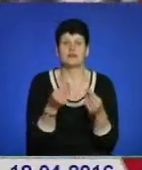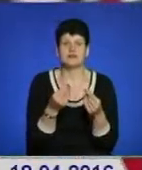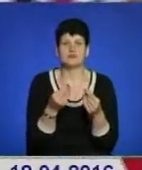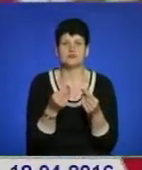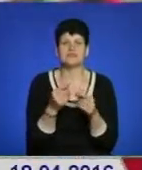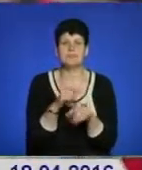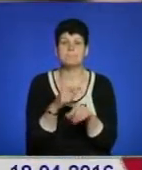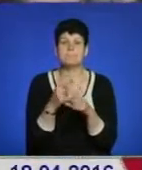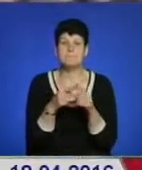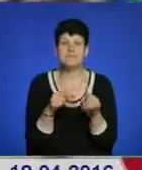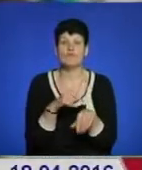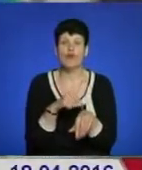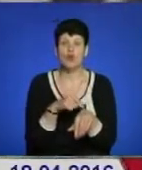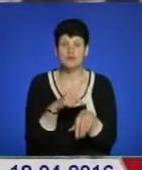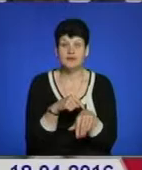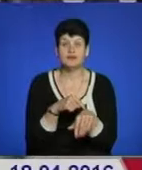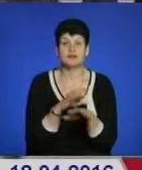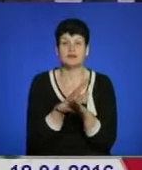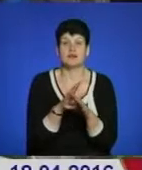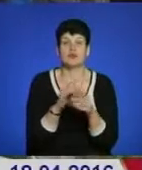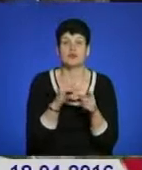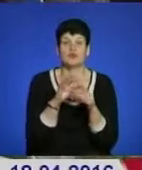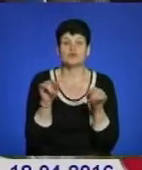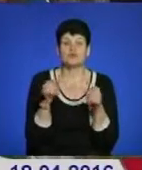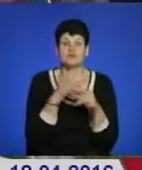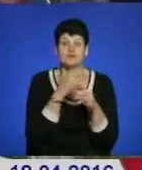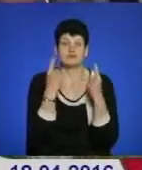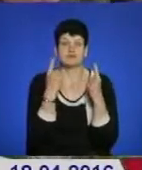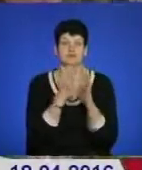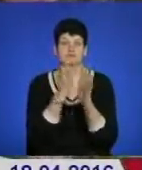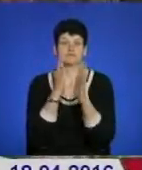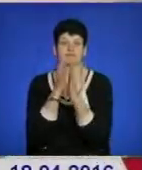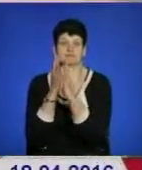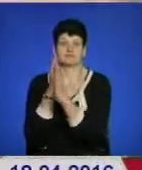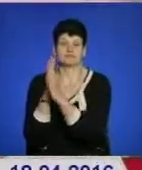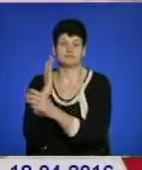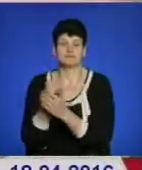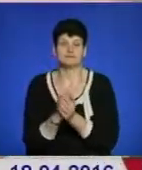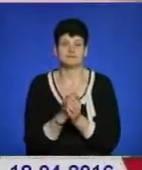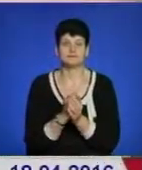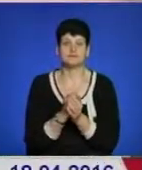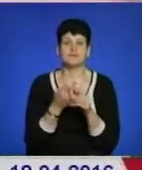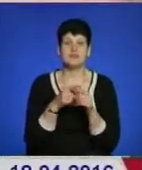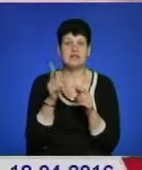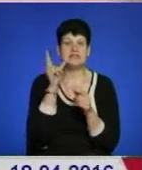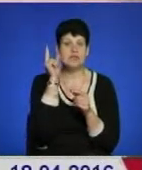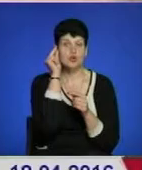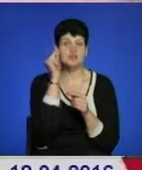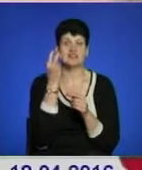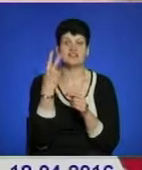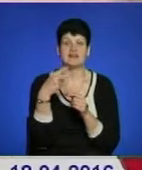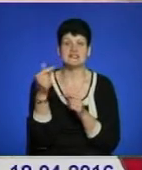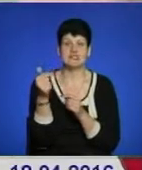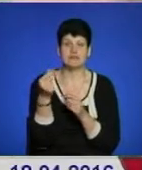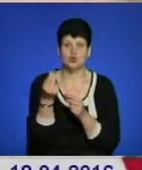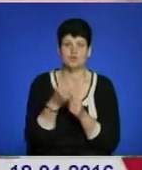за півгодини біля ядки з волонтерським хендмейдом утворилися великі черги. Ось така, наприклад, заколочка 20 гривень